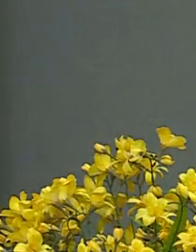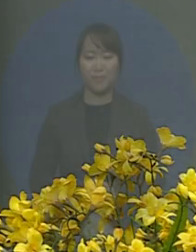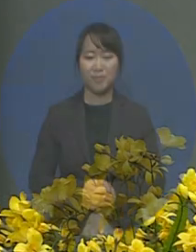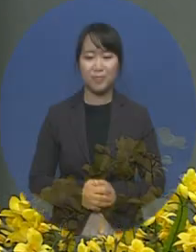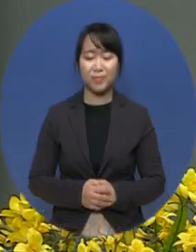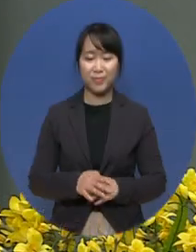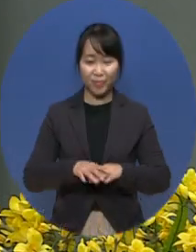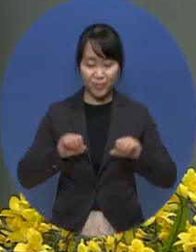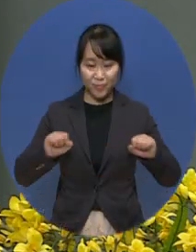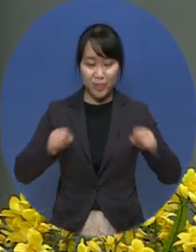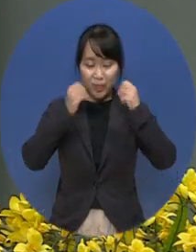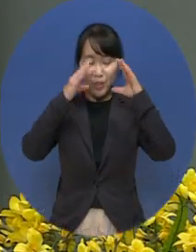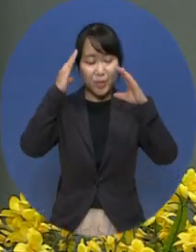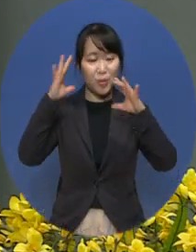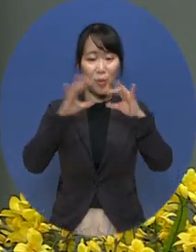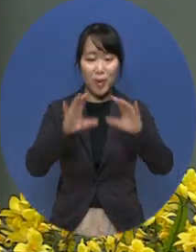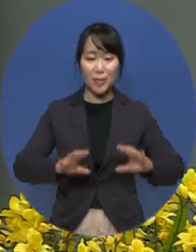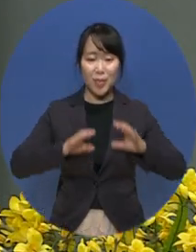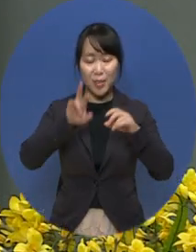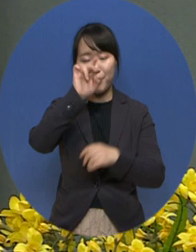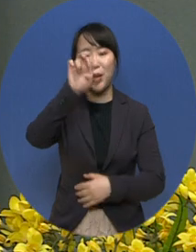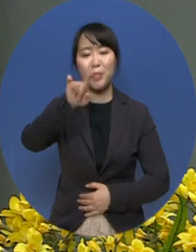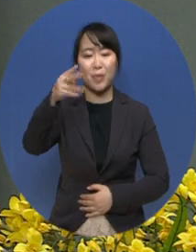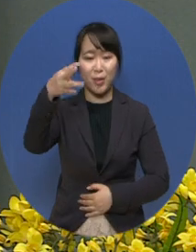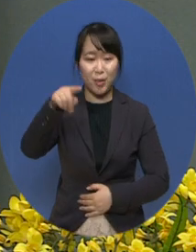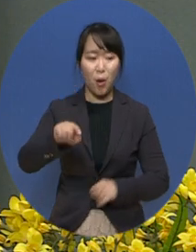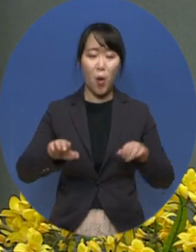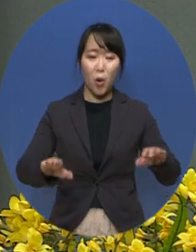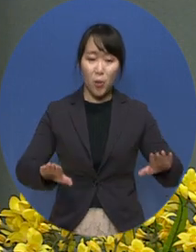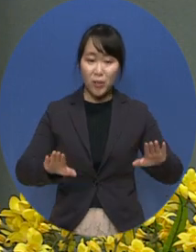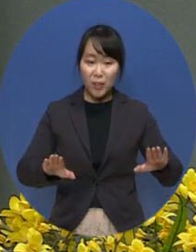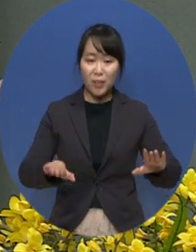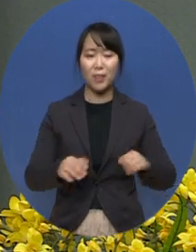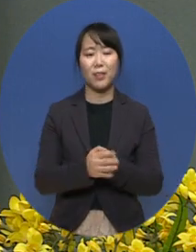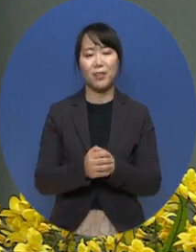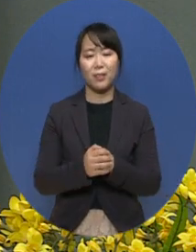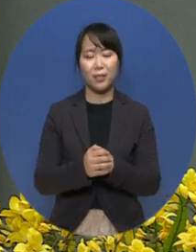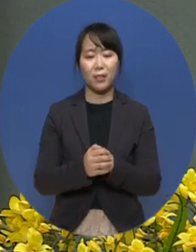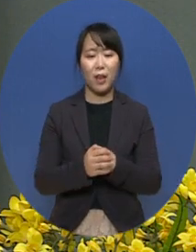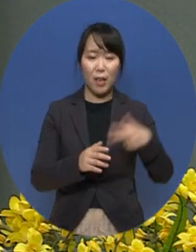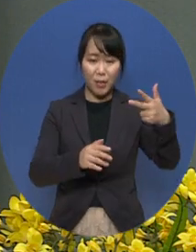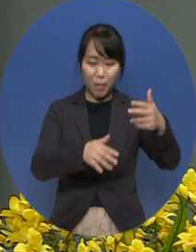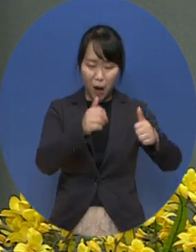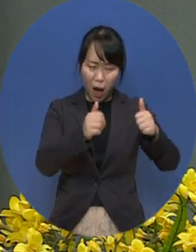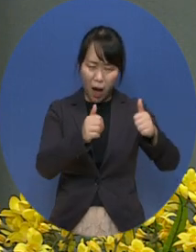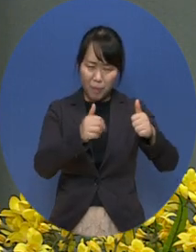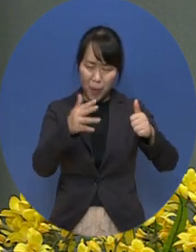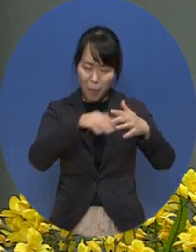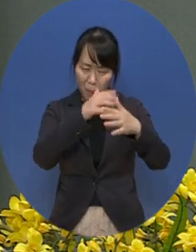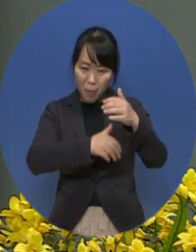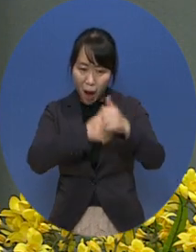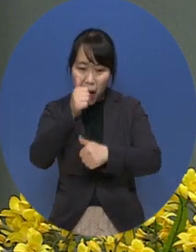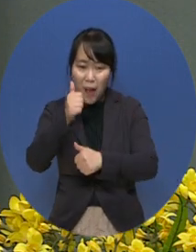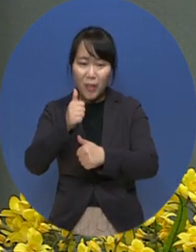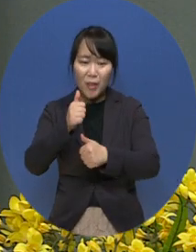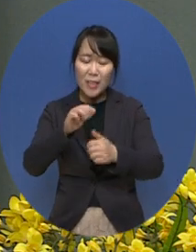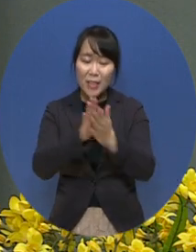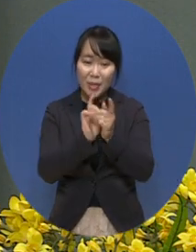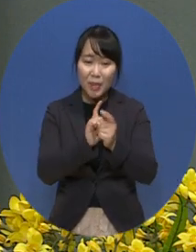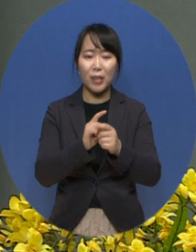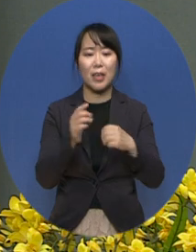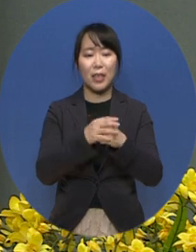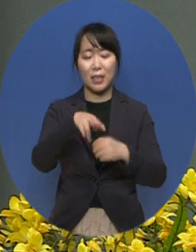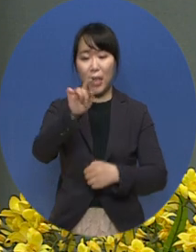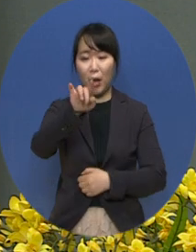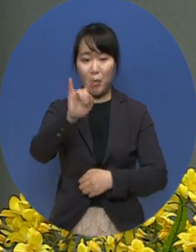안녕하세요 뉴 공감 세상에 반갑습니다 오늘은 요 아 정말 칠전팔기 를 몸으로 보여주신 사법부